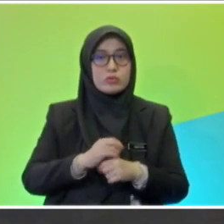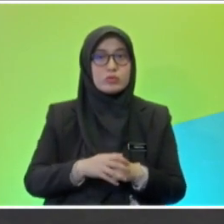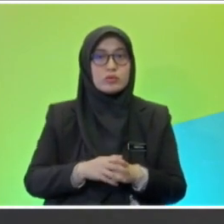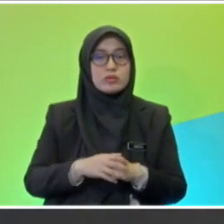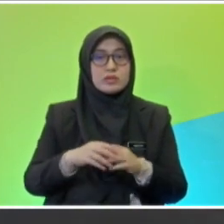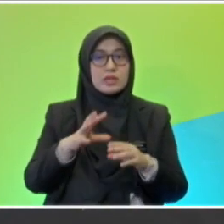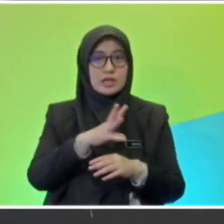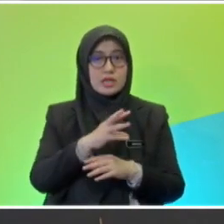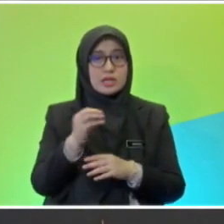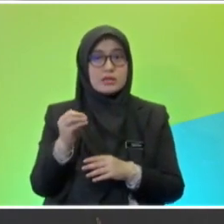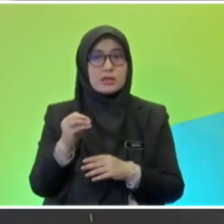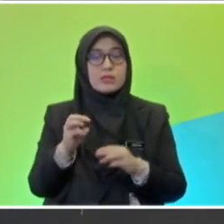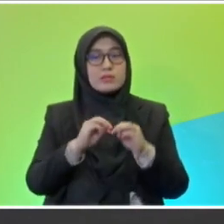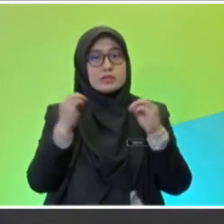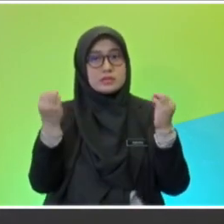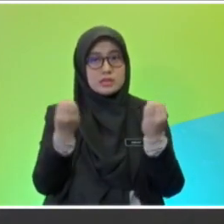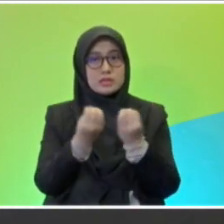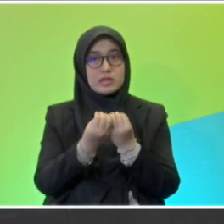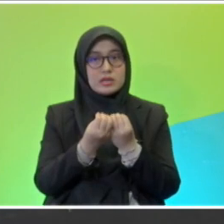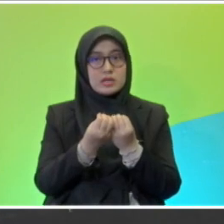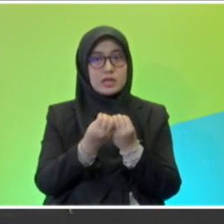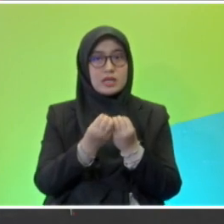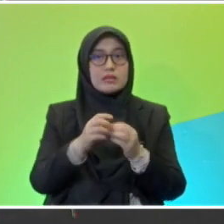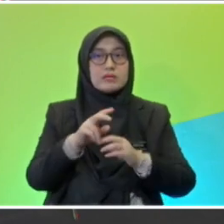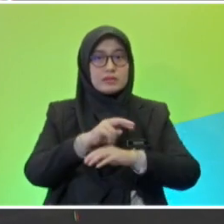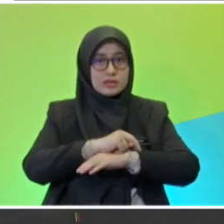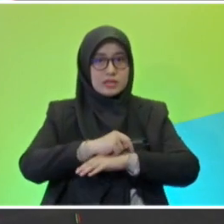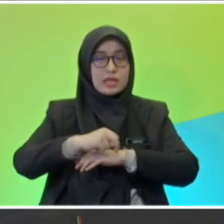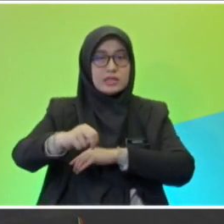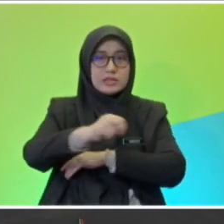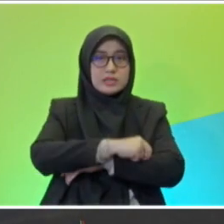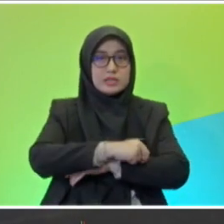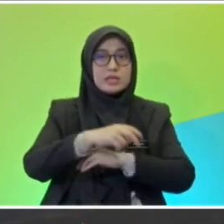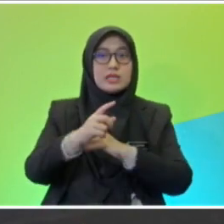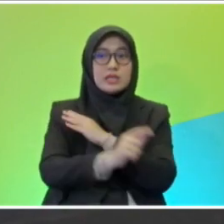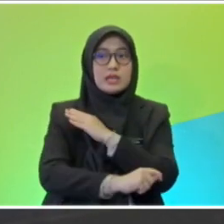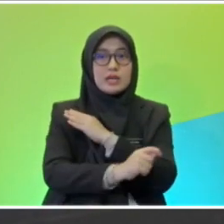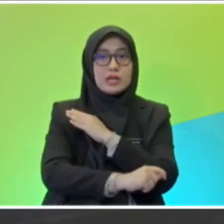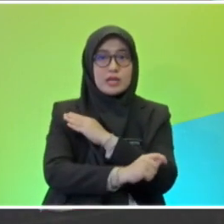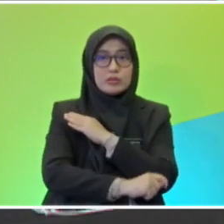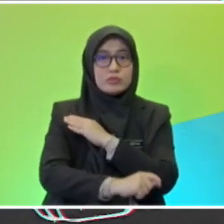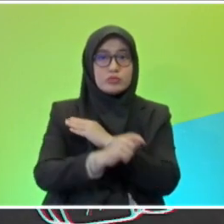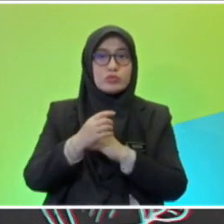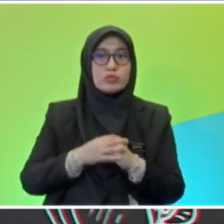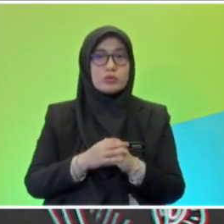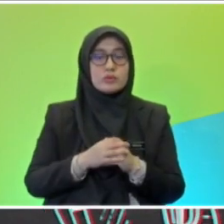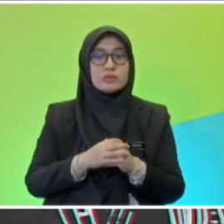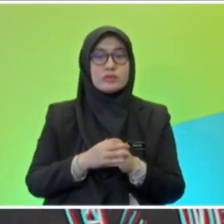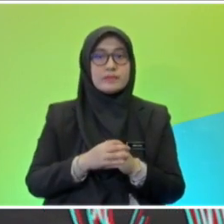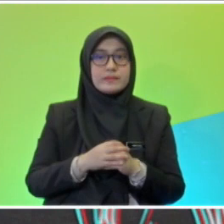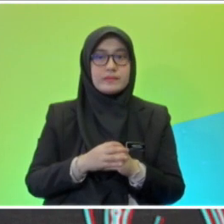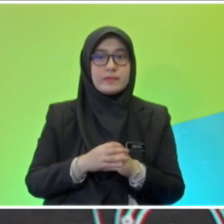telah ditangkap kemudian dicarikan di kualitanu beliau telah dijatuhi hukuman buang negeri ke Mekah atas